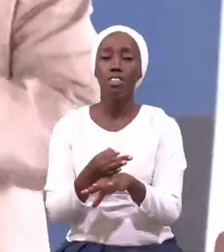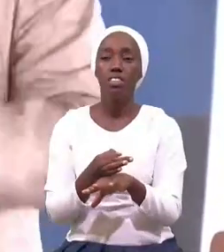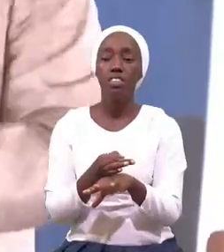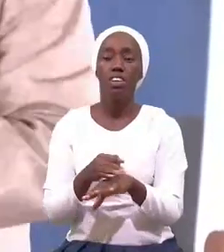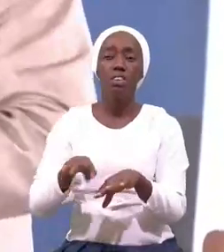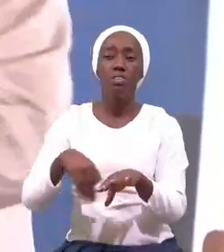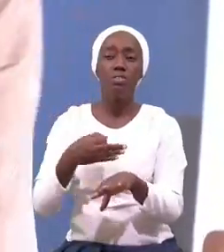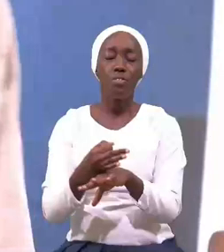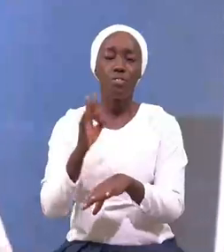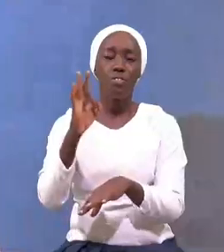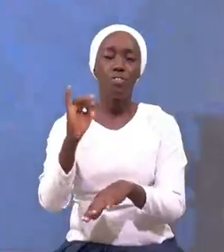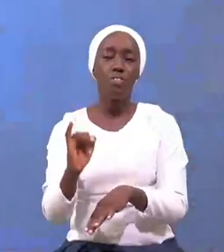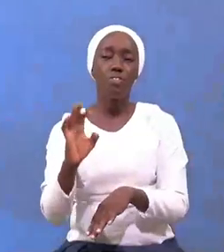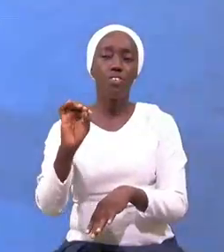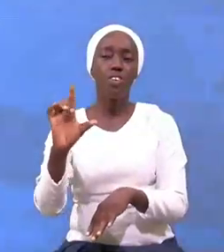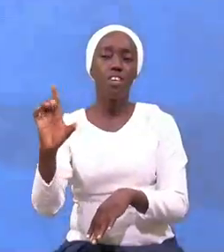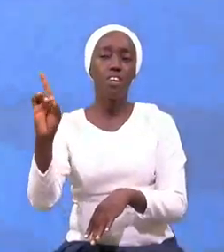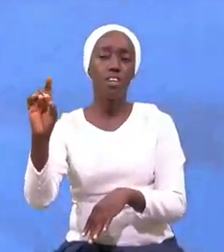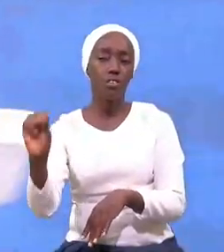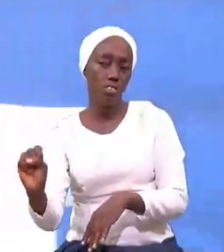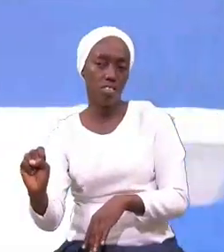pluriel. Au pluriel.